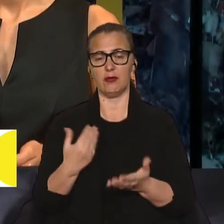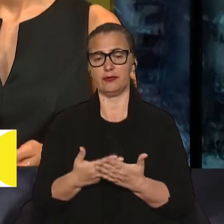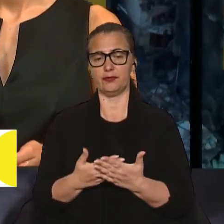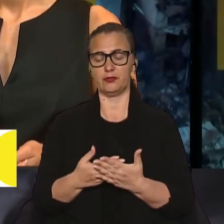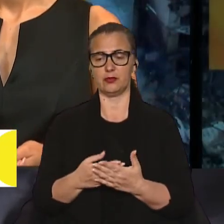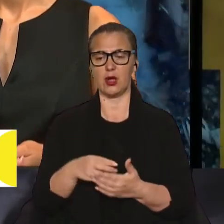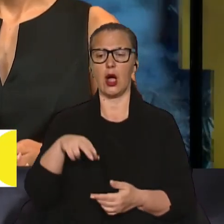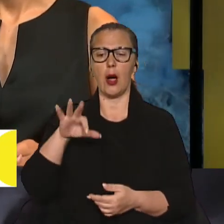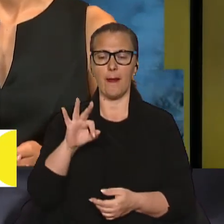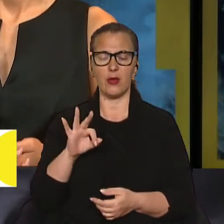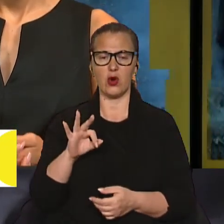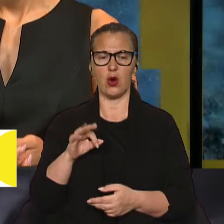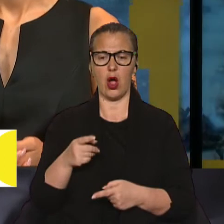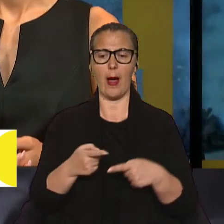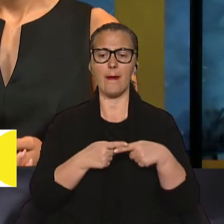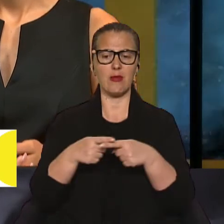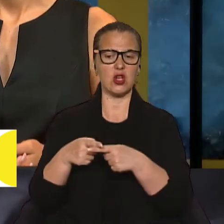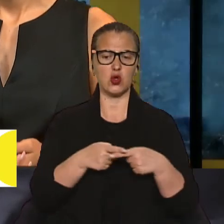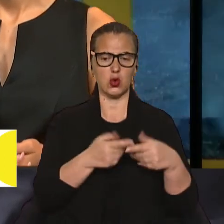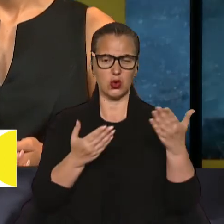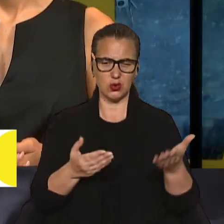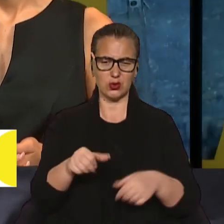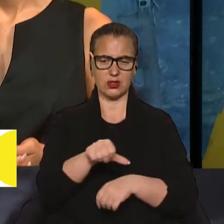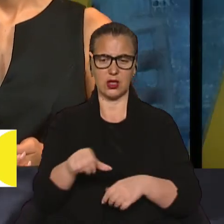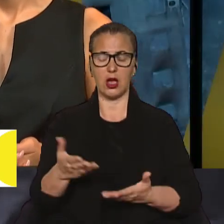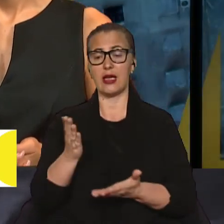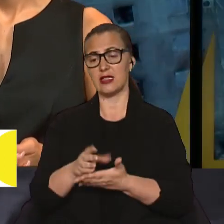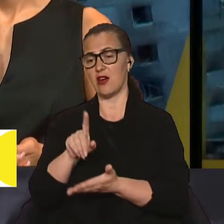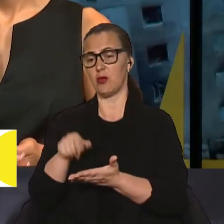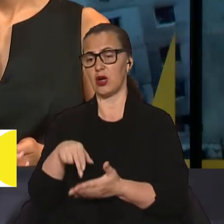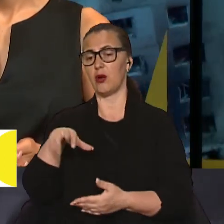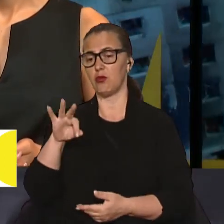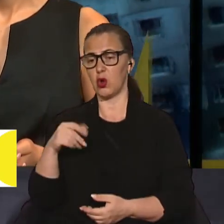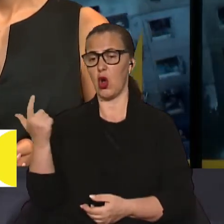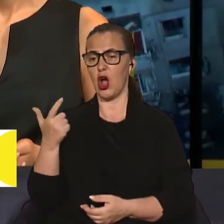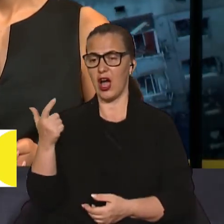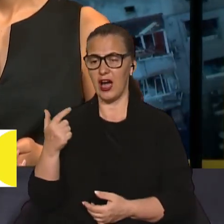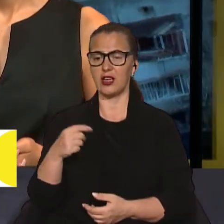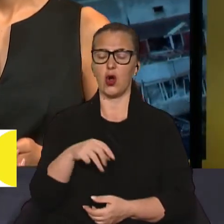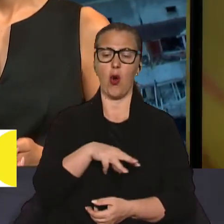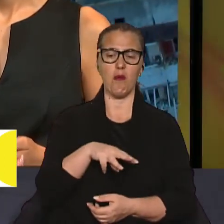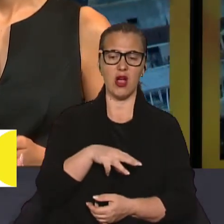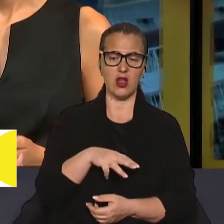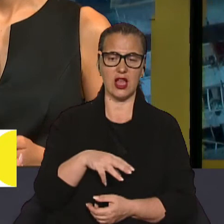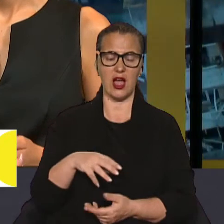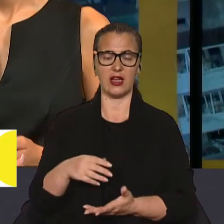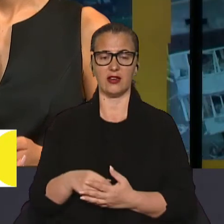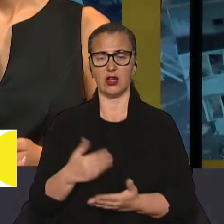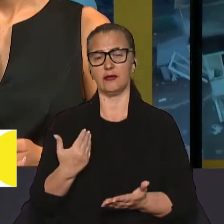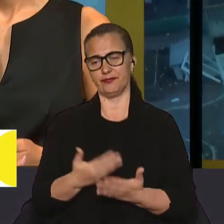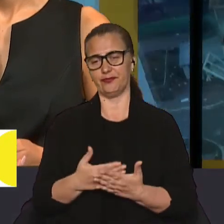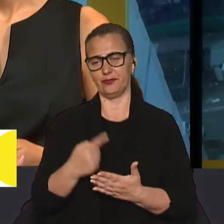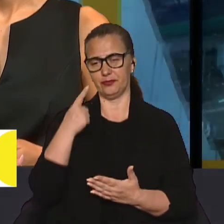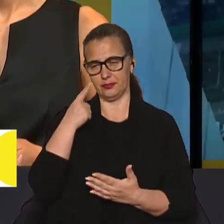по Белоруссии в районе Зябровки. Есть вопросы по Харькову, по Николаеву. Но мы их примерно